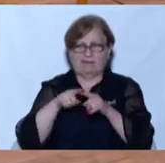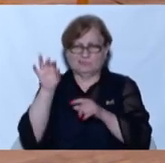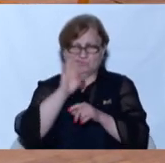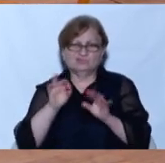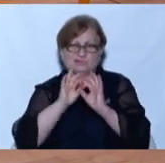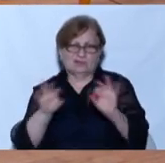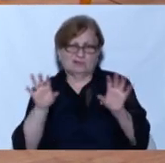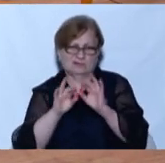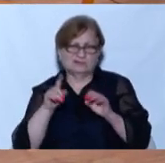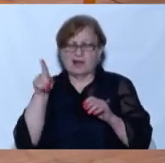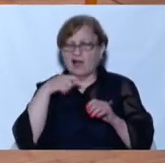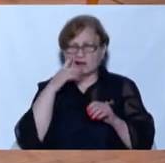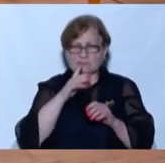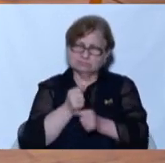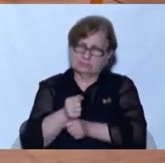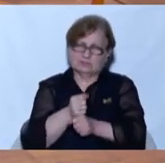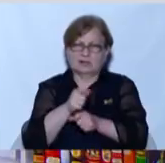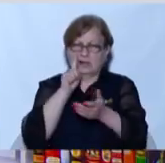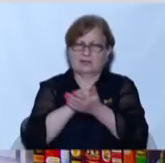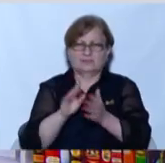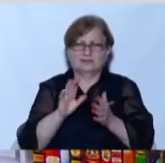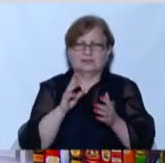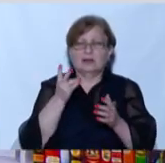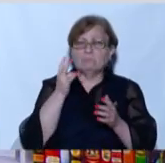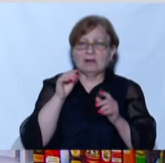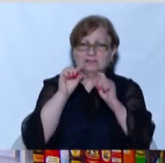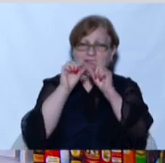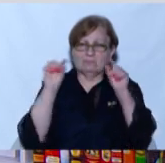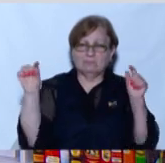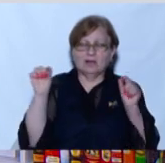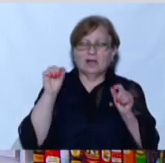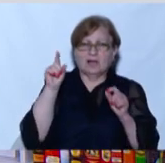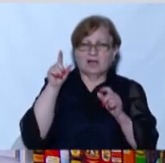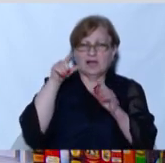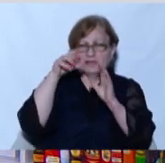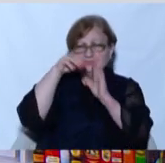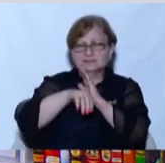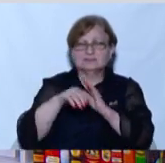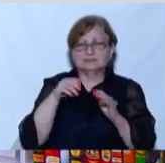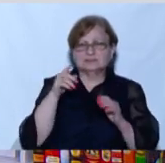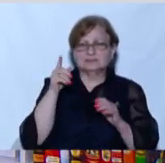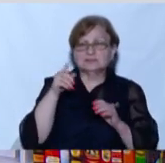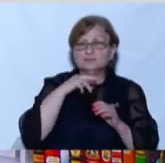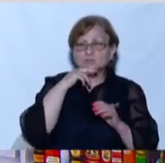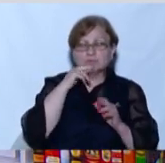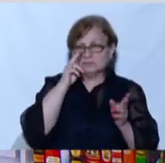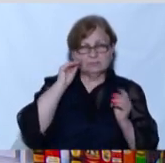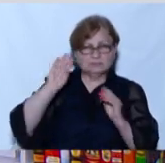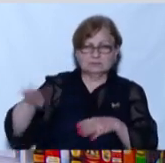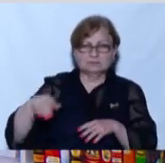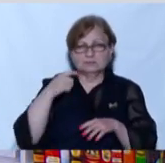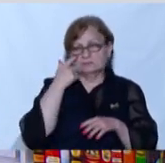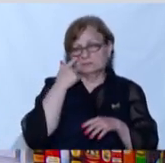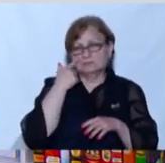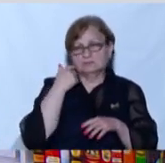ვთქვა გურამიშვილი ესე ვთქვა ისეთი არახუმანური ადამიანი და ამიტომ ამაზე დიდი გამახვილება ყურადღებისა დღეს